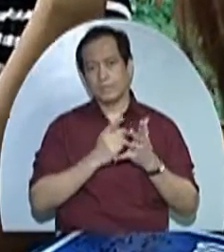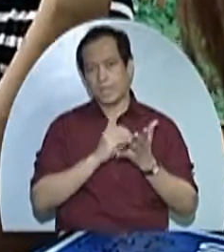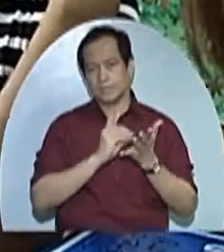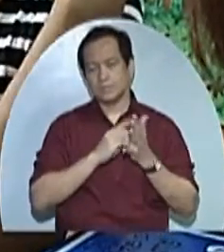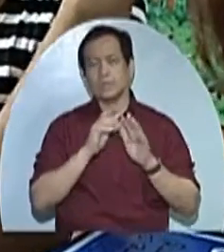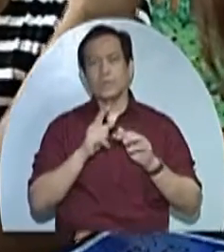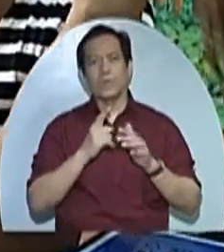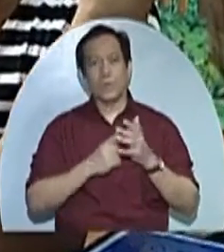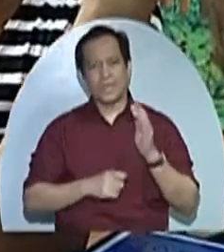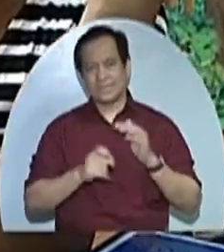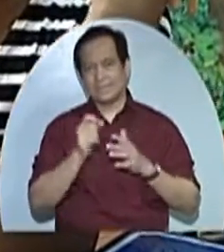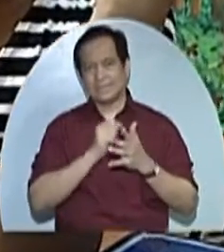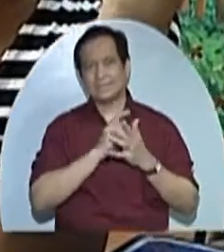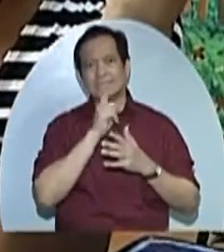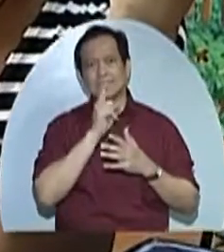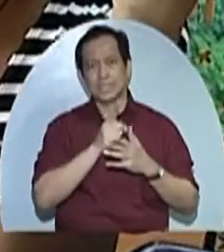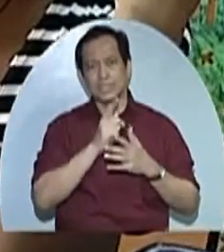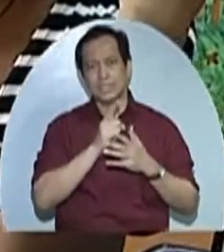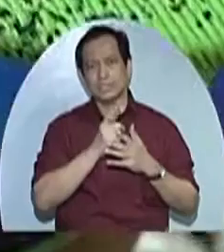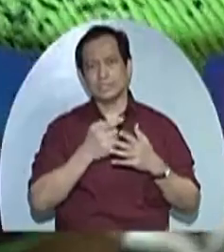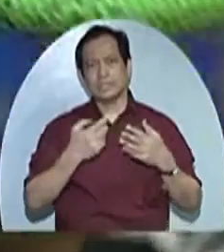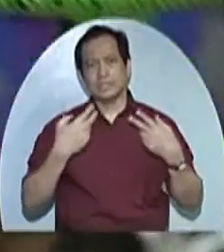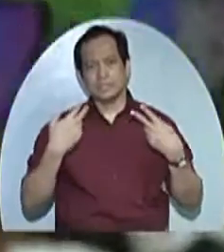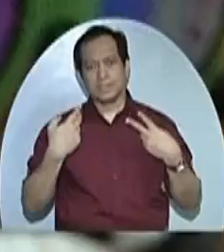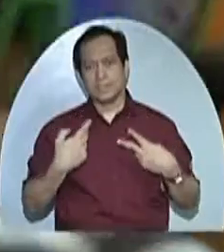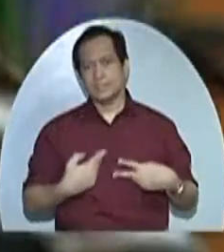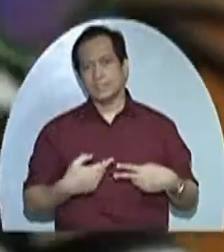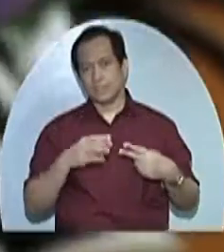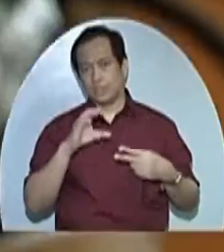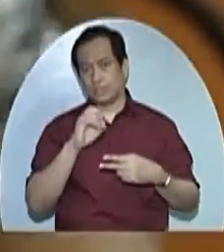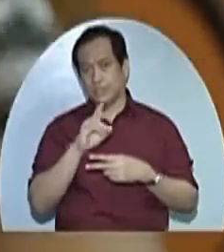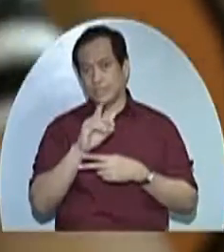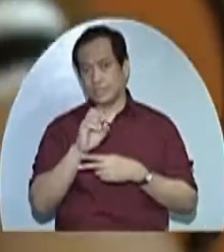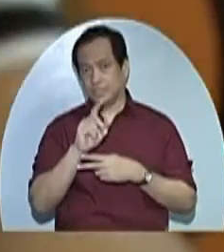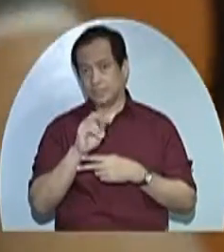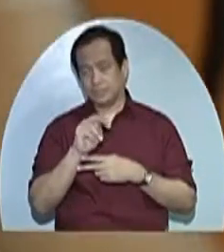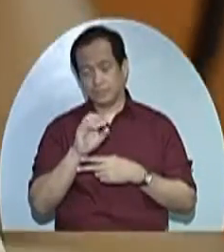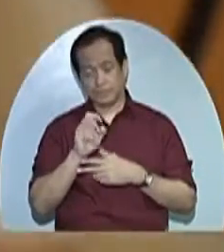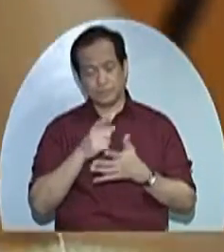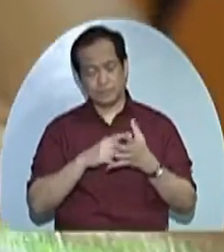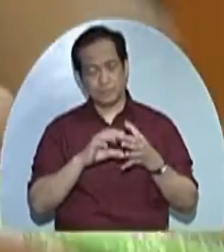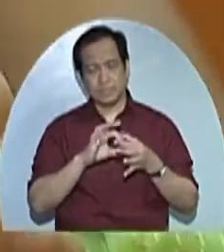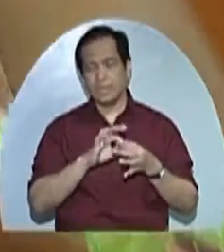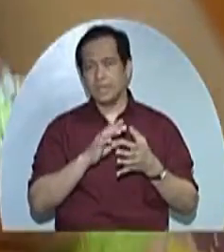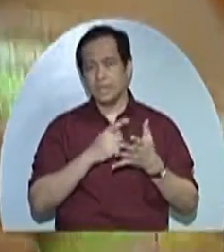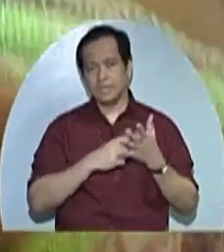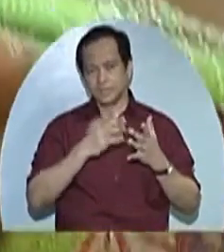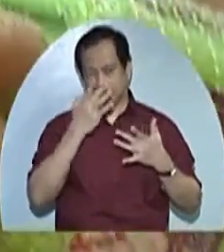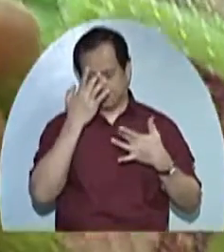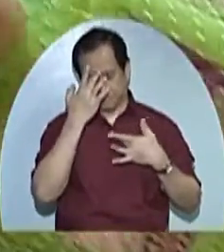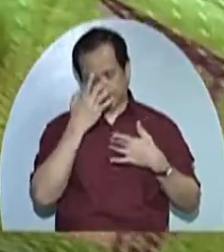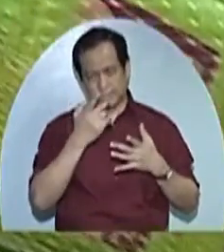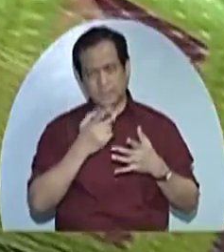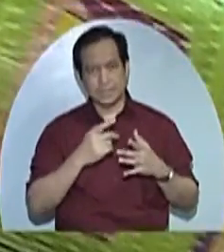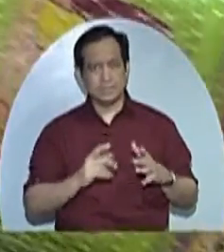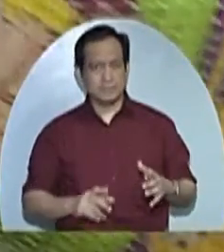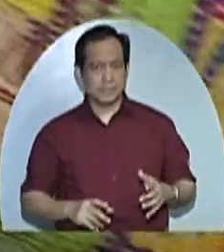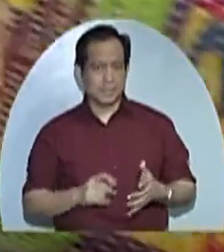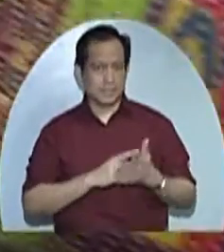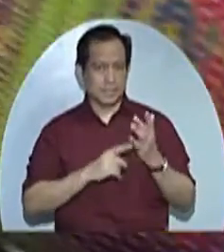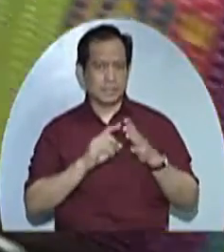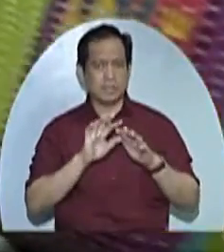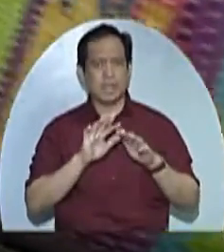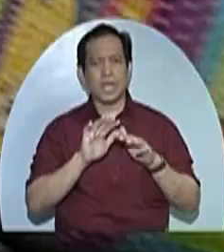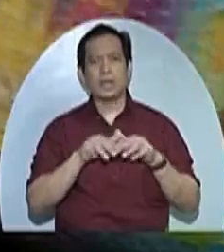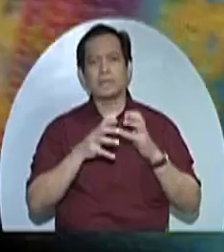ano yung ano. Yung ano yung talagang tunay na kalagayan sa loob, no? So ngayon, magkano kailangan